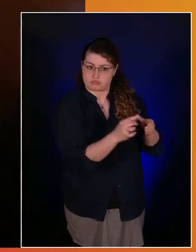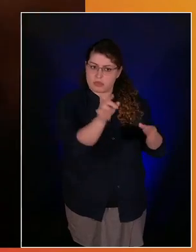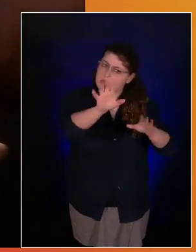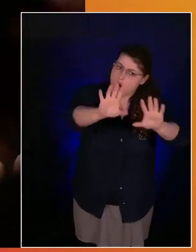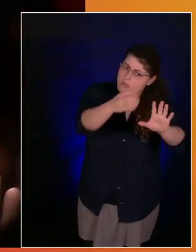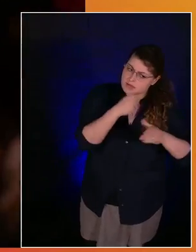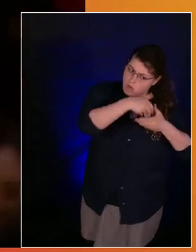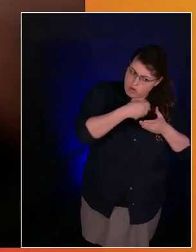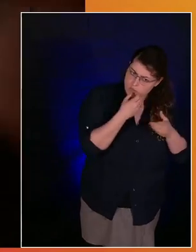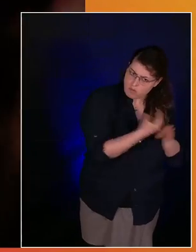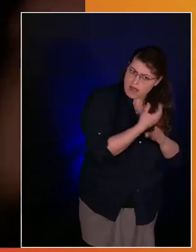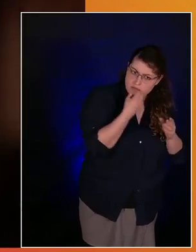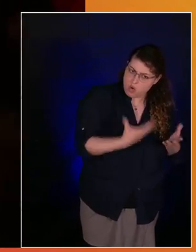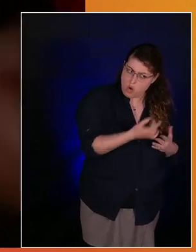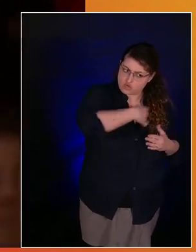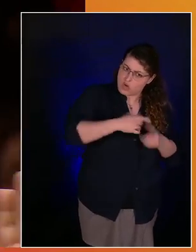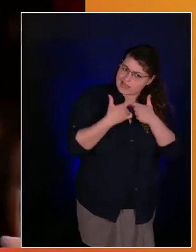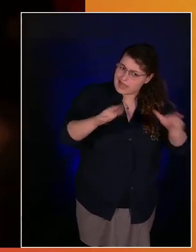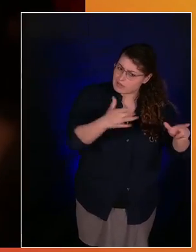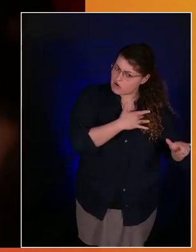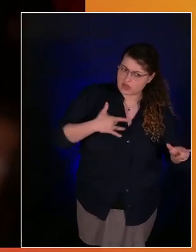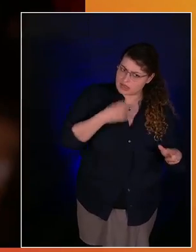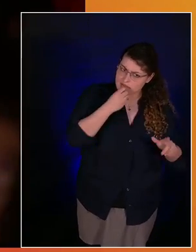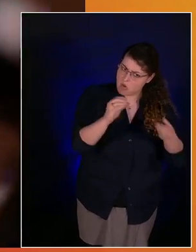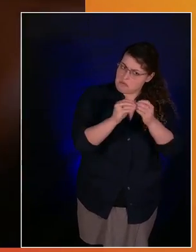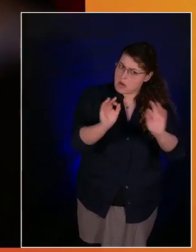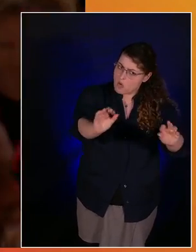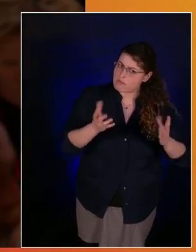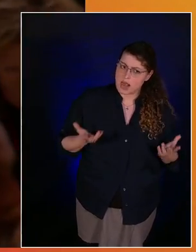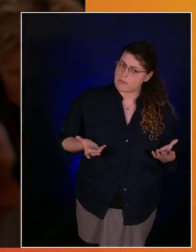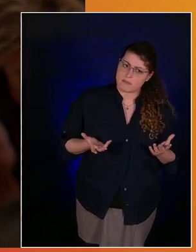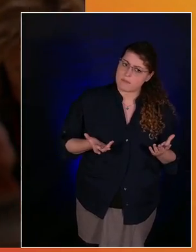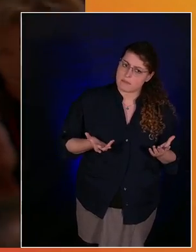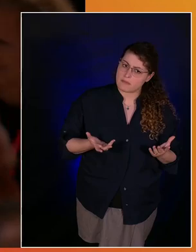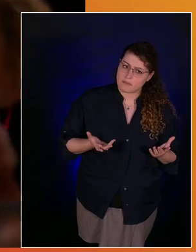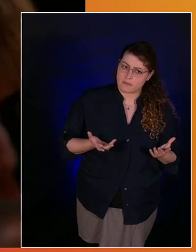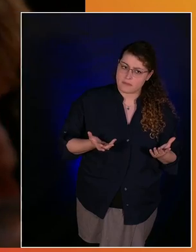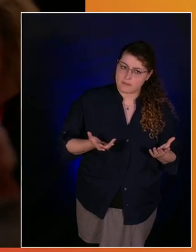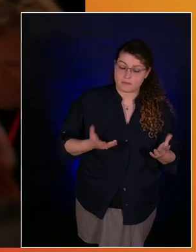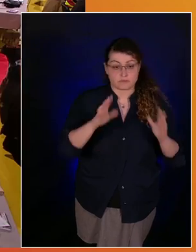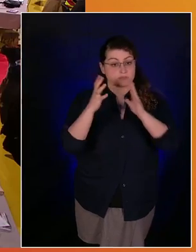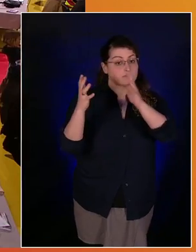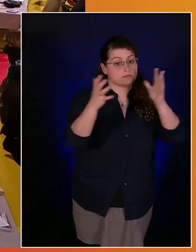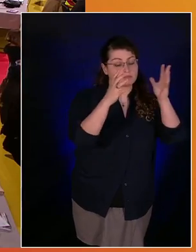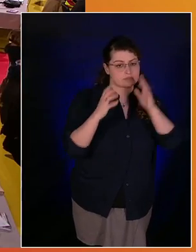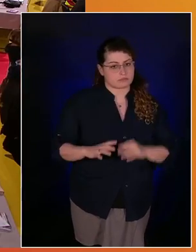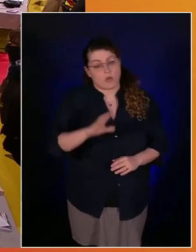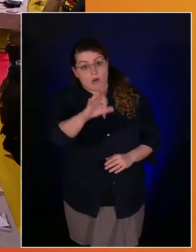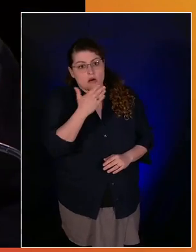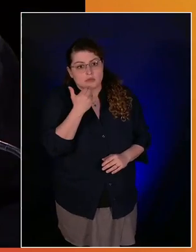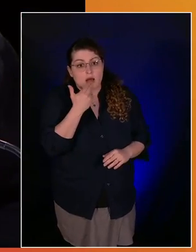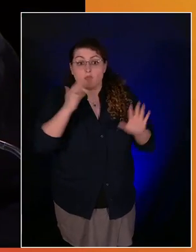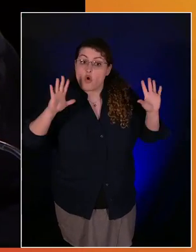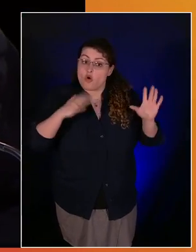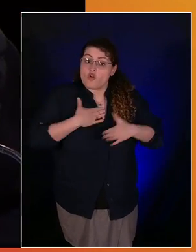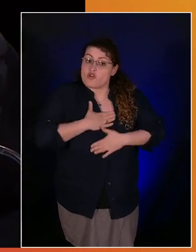santé va très bien on est libre dans la santé d'accord tant mieux tant mieux tant mieux tant mieux et c'est bien normal et j'en